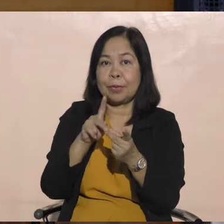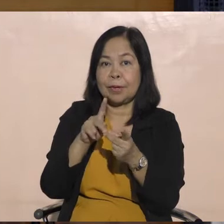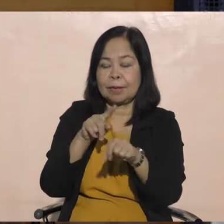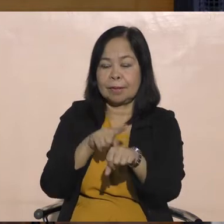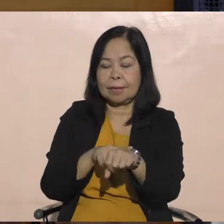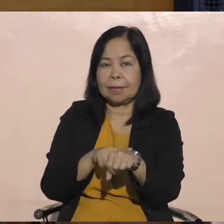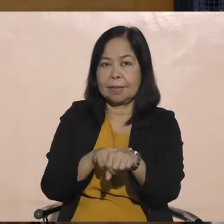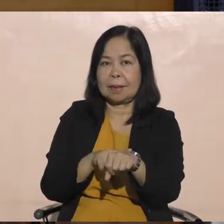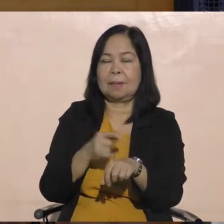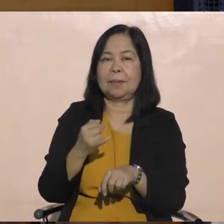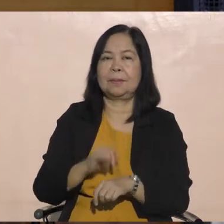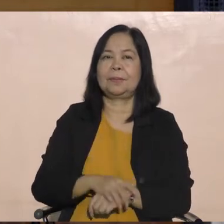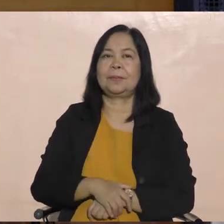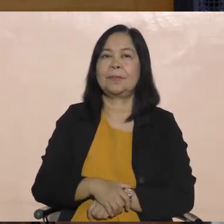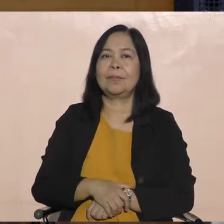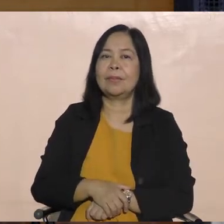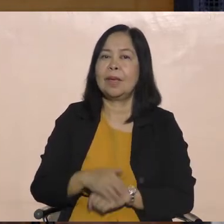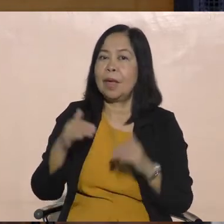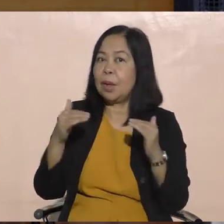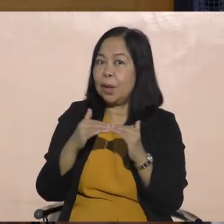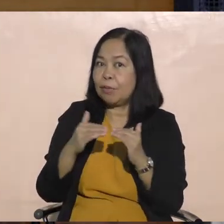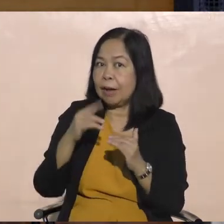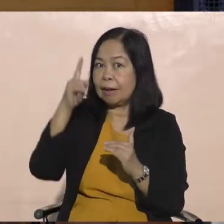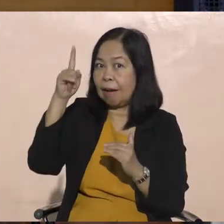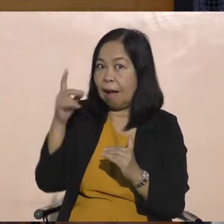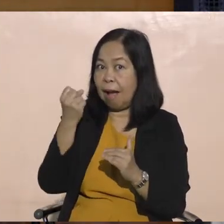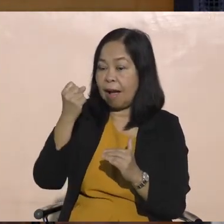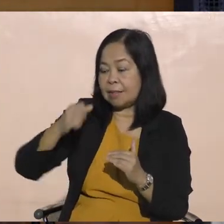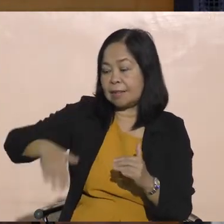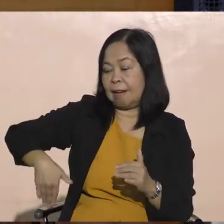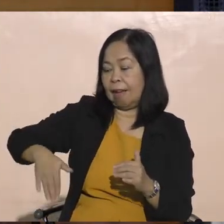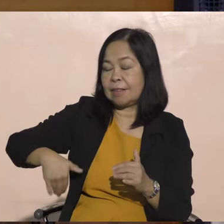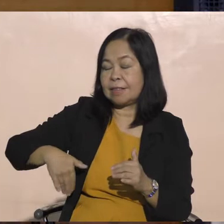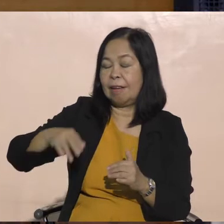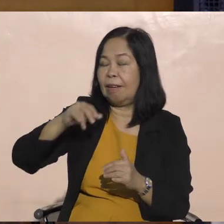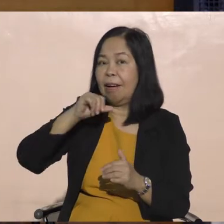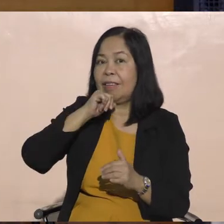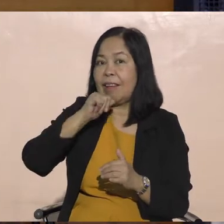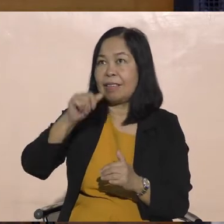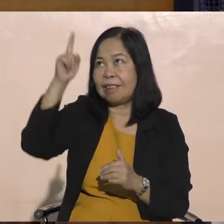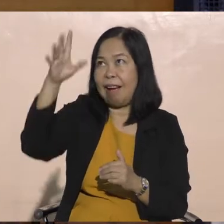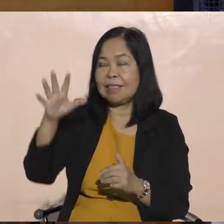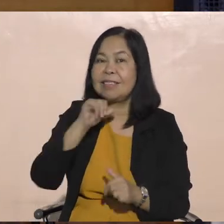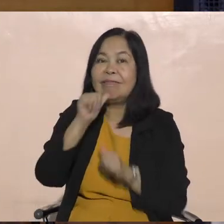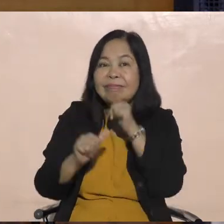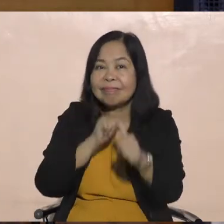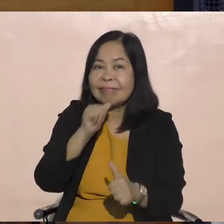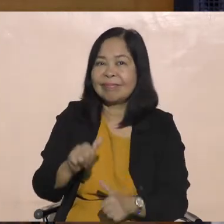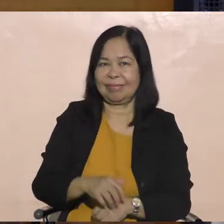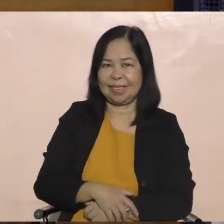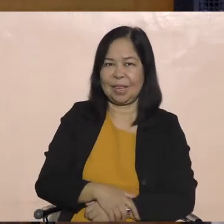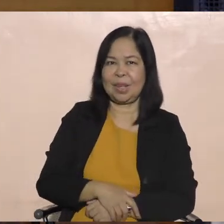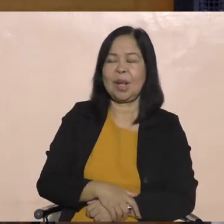timing. Because, you know what, ingon pa sila, even God's delays are not His denials. Bisan tuod